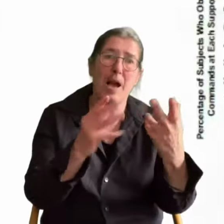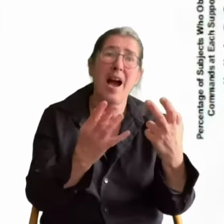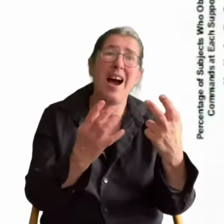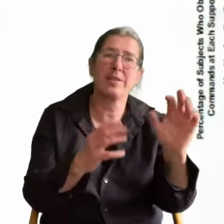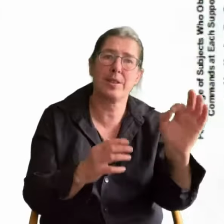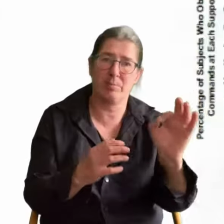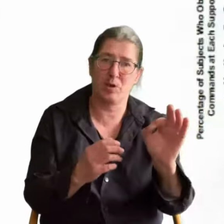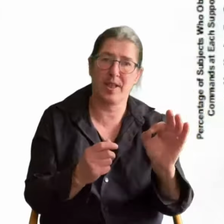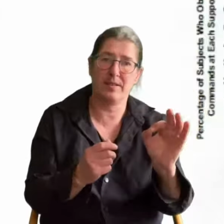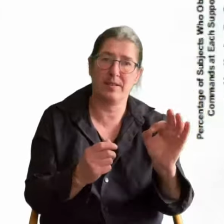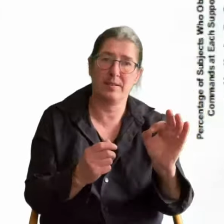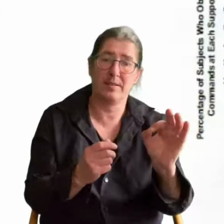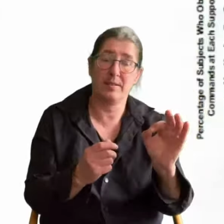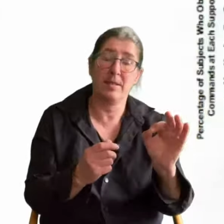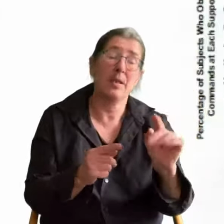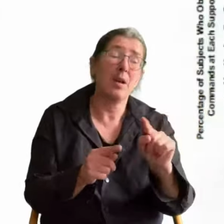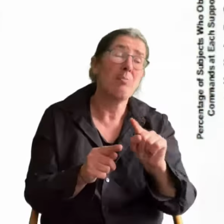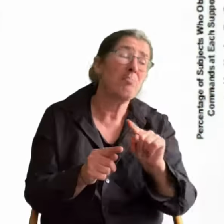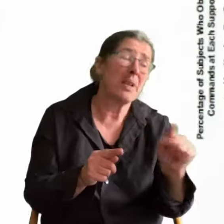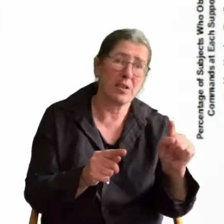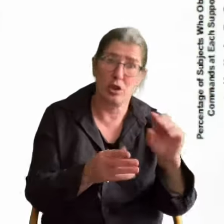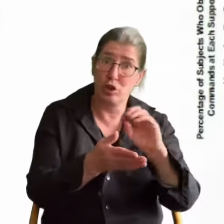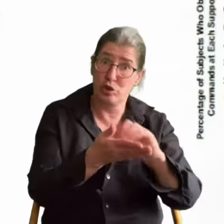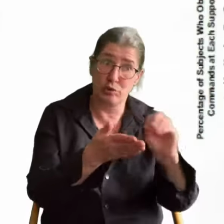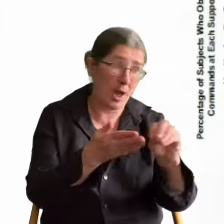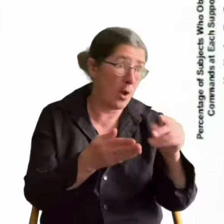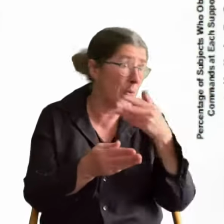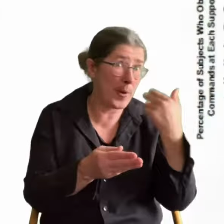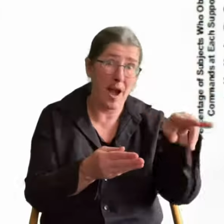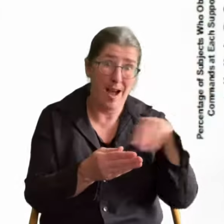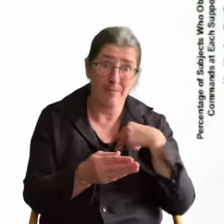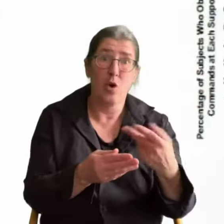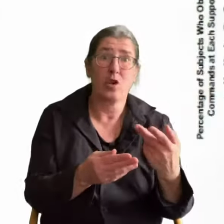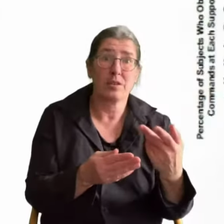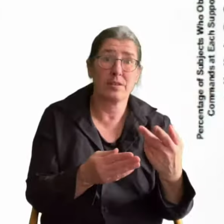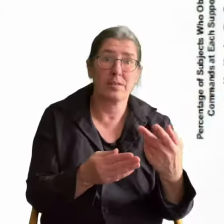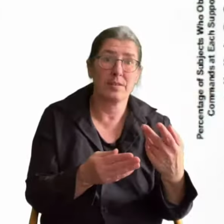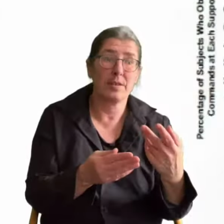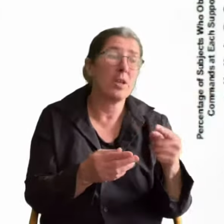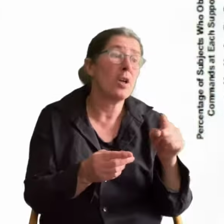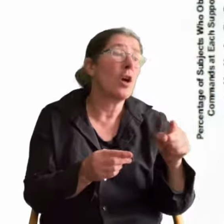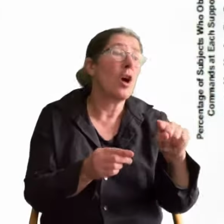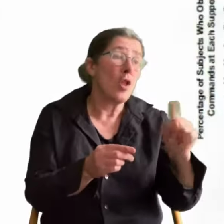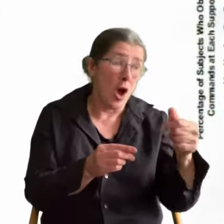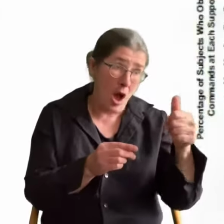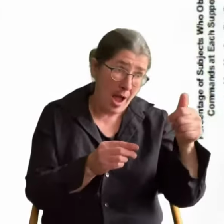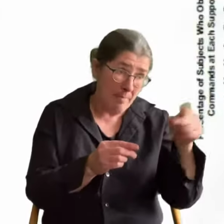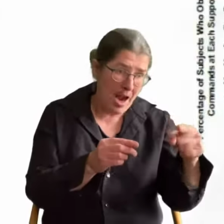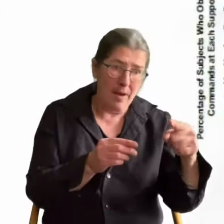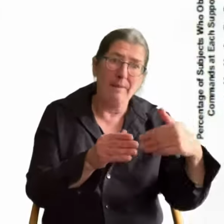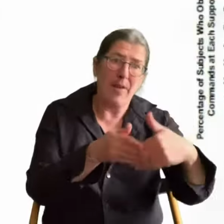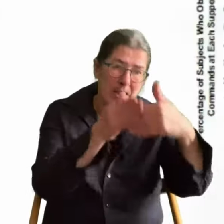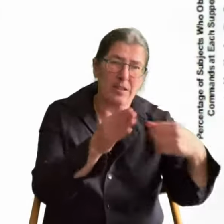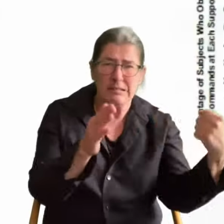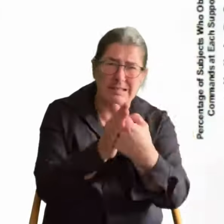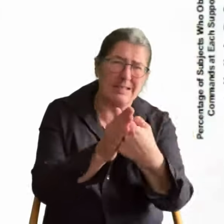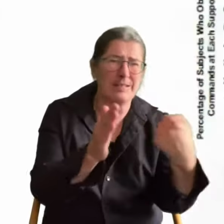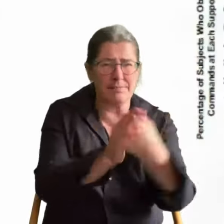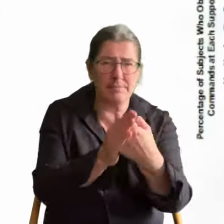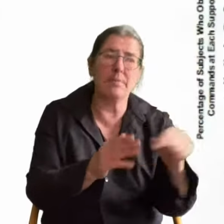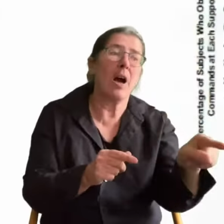gingen so weit bis der schüler keine antworten mehr gegeben hat also schon noch mal gegen die wand schlug aber dann